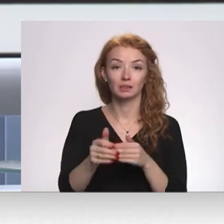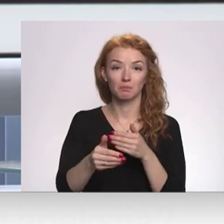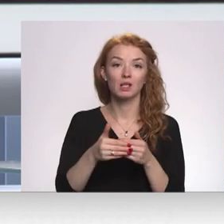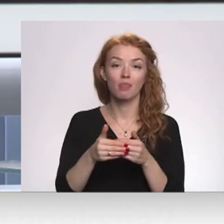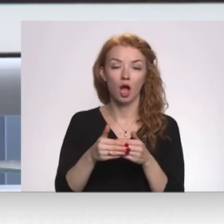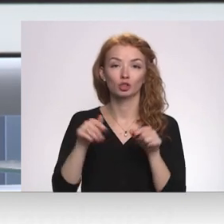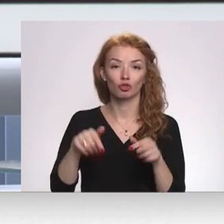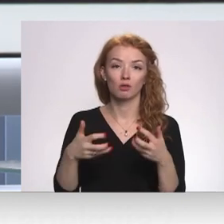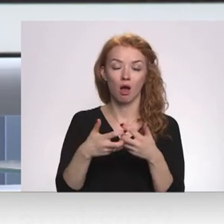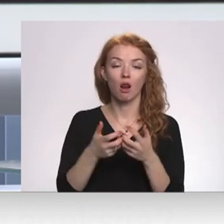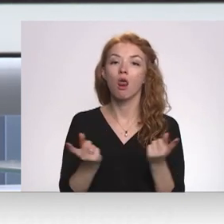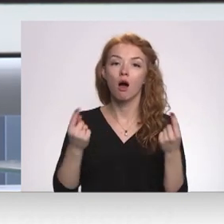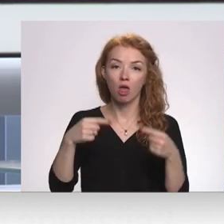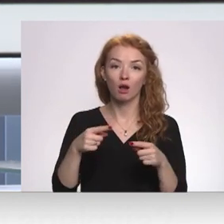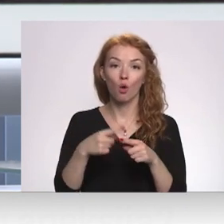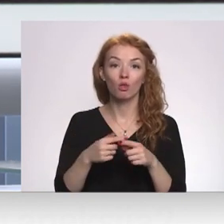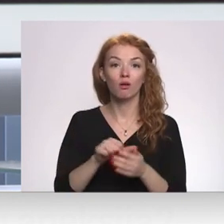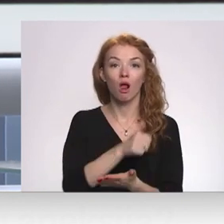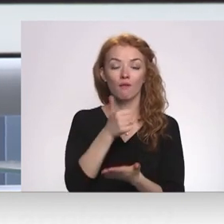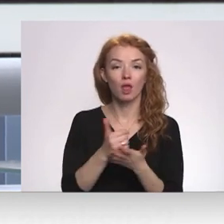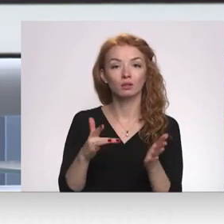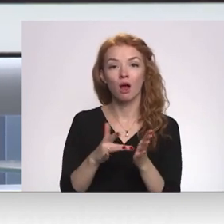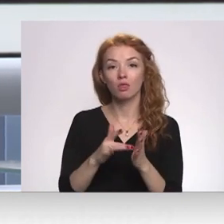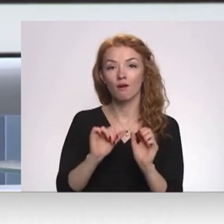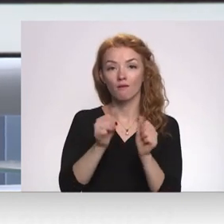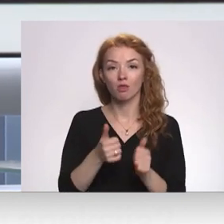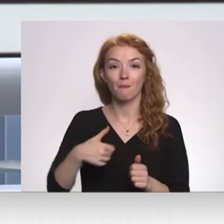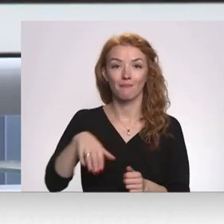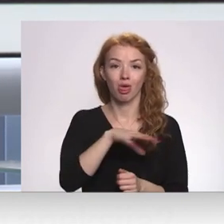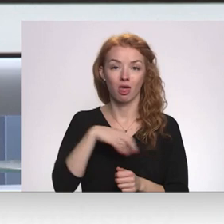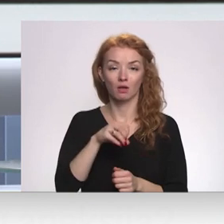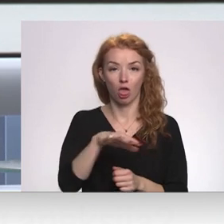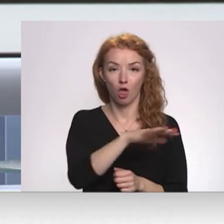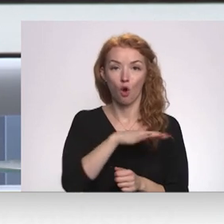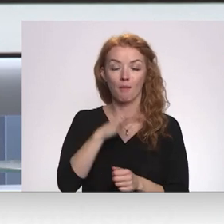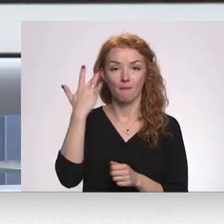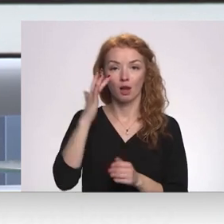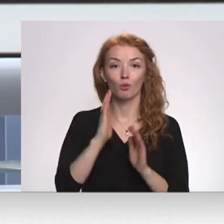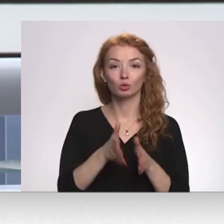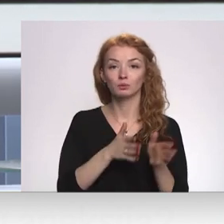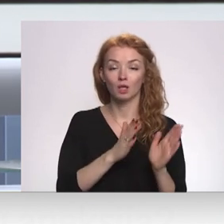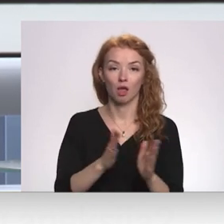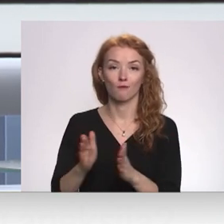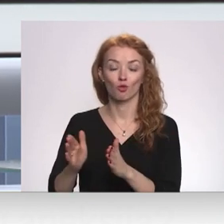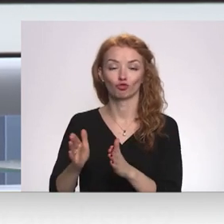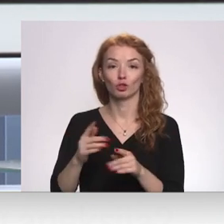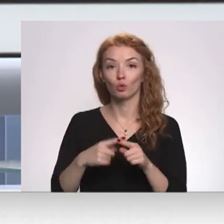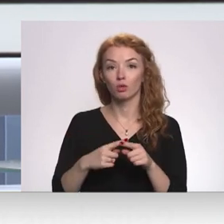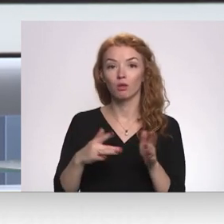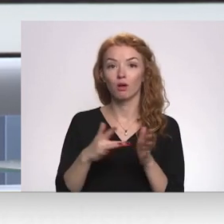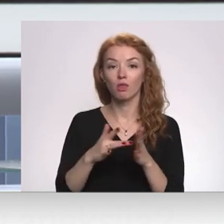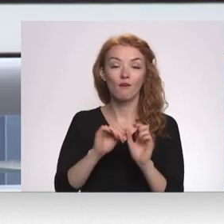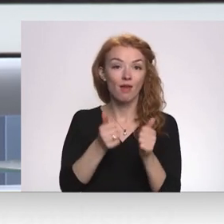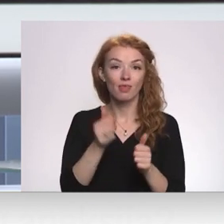kara laikā. Un šeit galvenais ir tas, kādā veidā mēs kā rietumi būsim tam sagatavojušies un kādā veidā